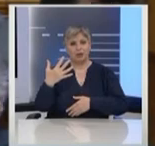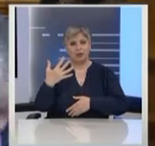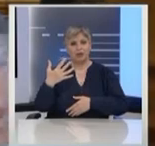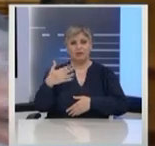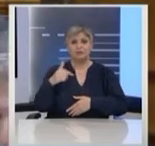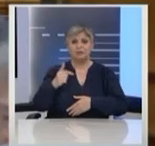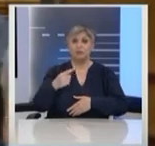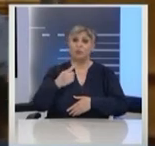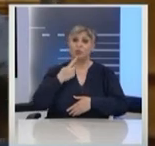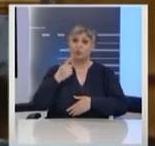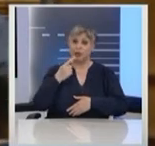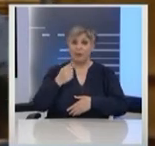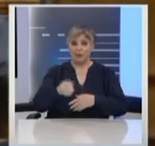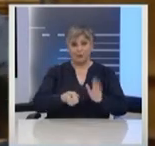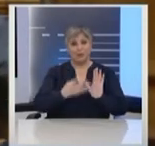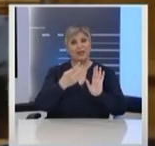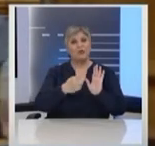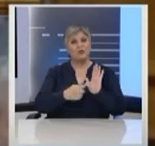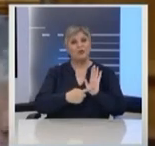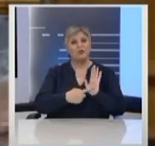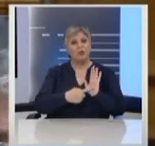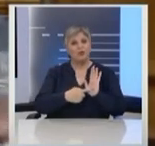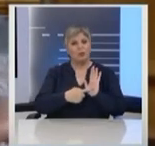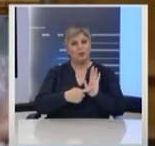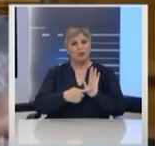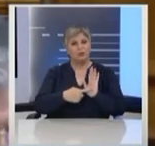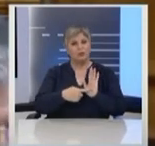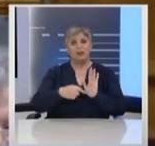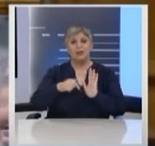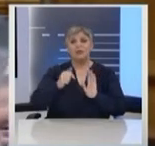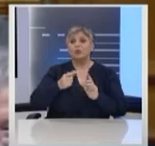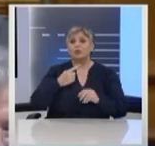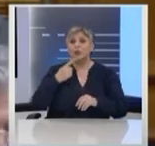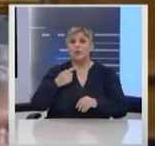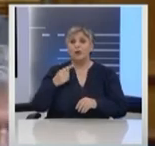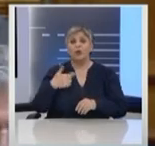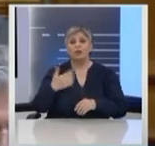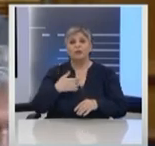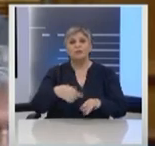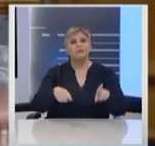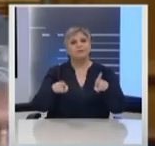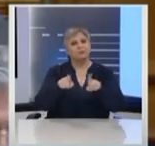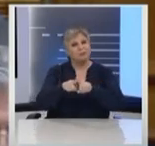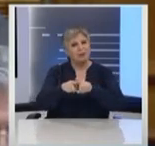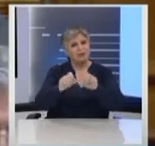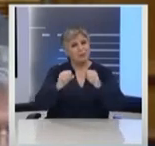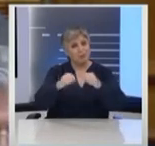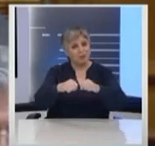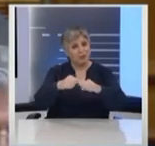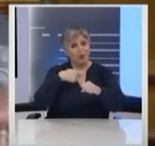διαμορφώνουμε ένα θεσμικό πλαίσιο όπου με τη συνένεση των γονέων και την